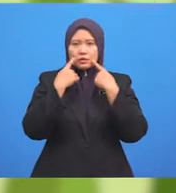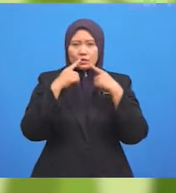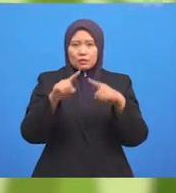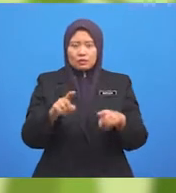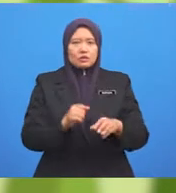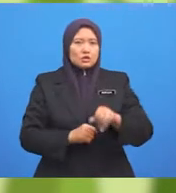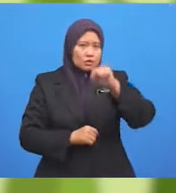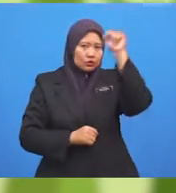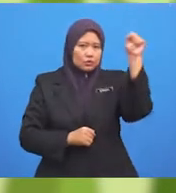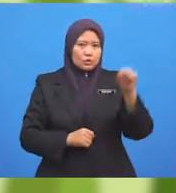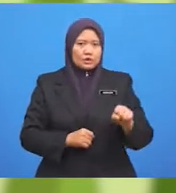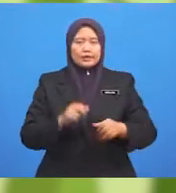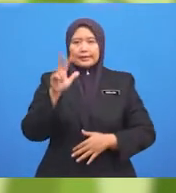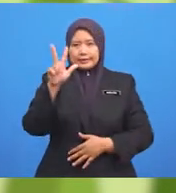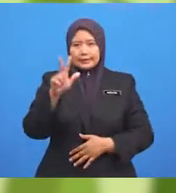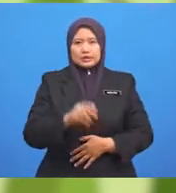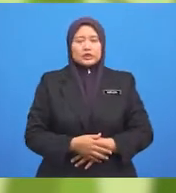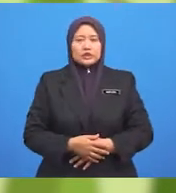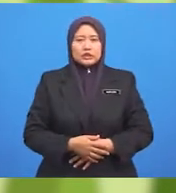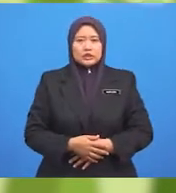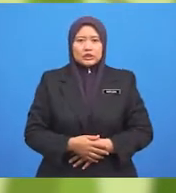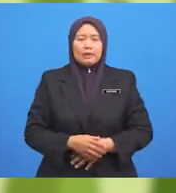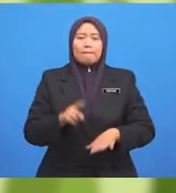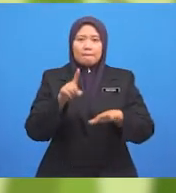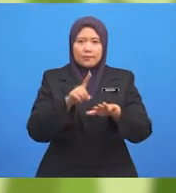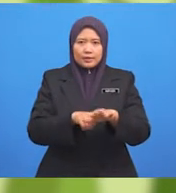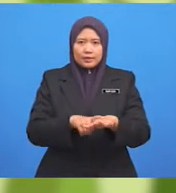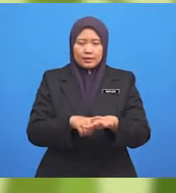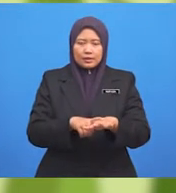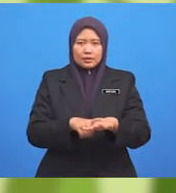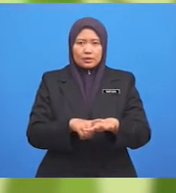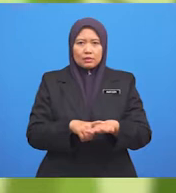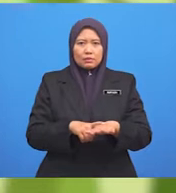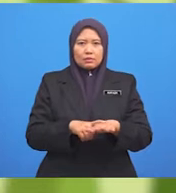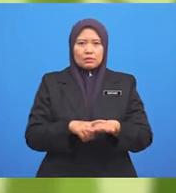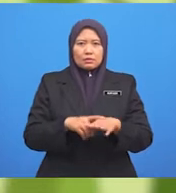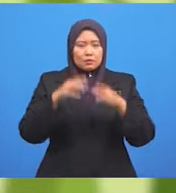Jawapan bagi soalan ketiga. Pada pendapat saya,